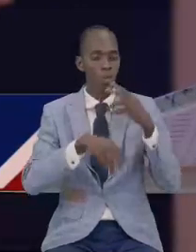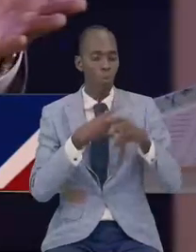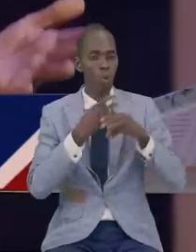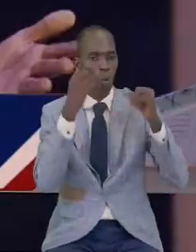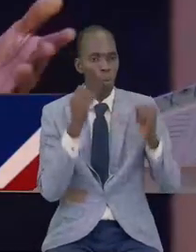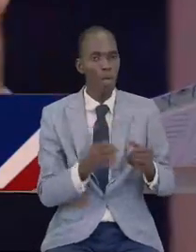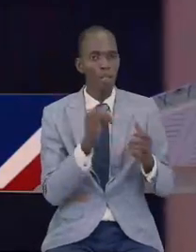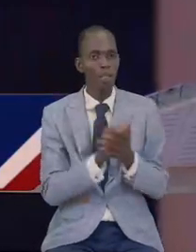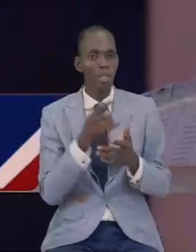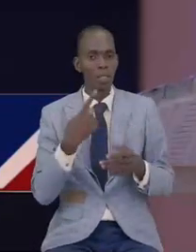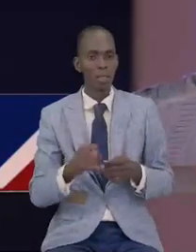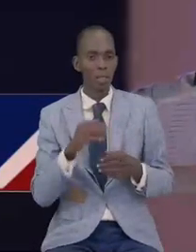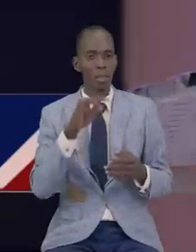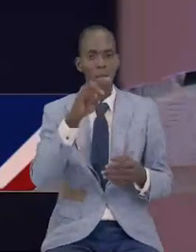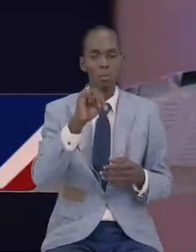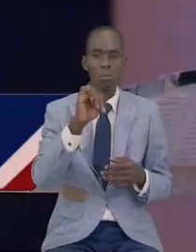tête en homme. Il y a